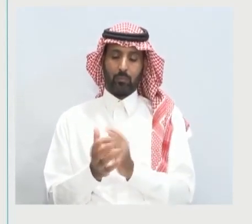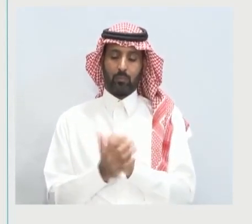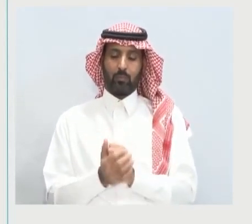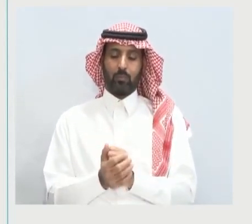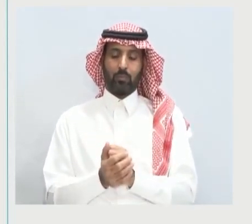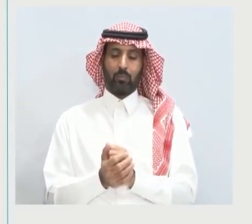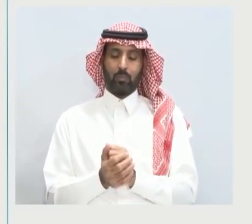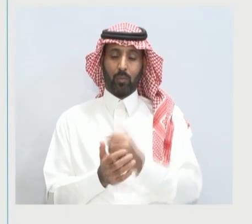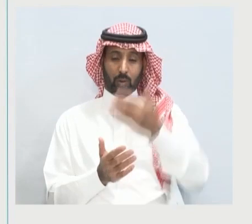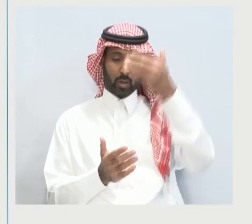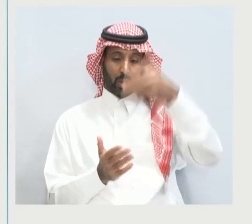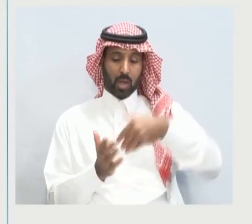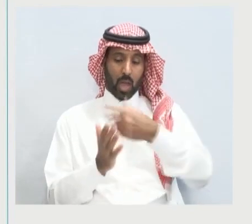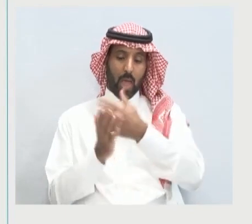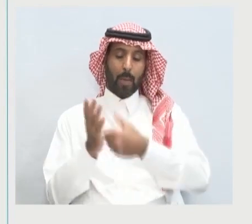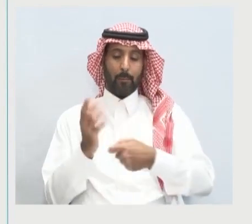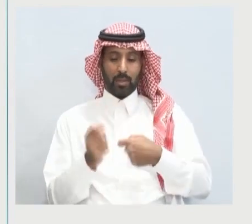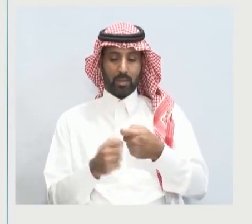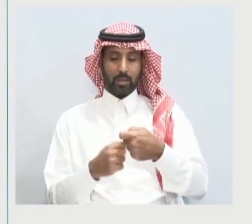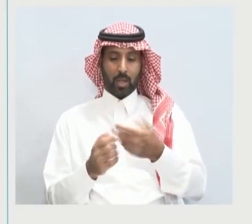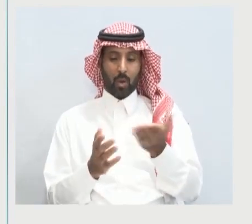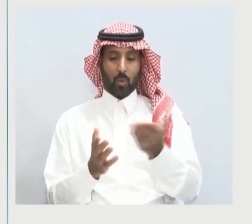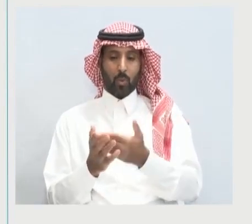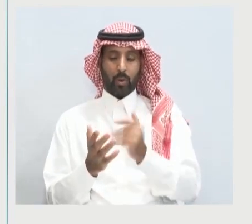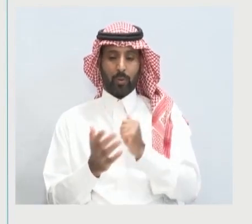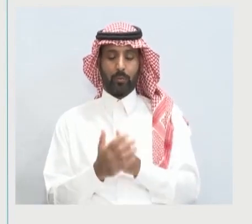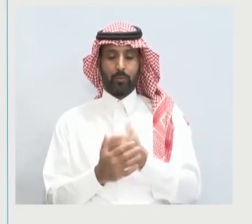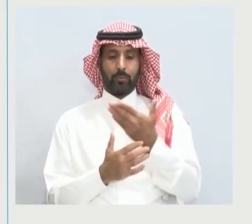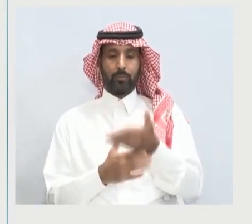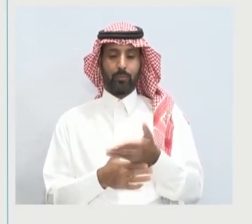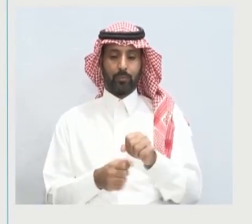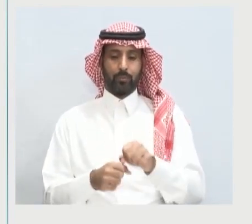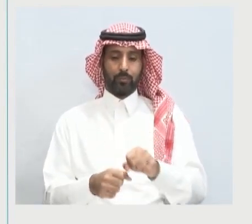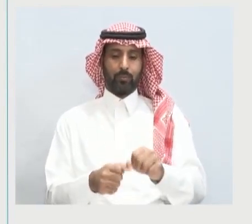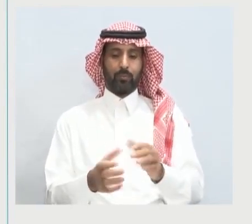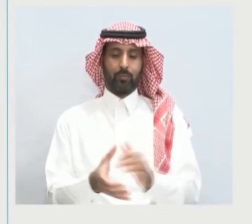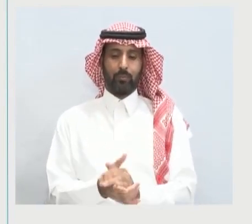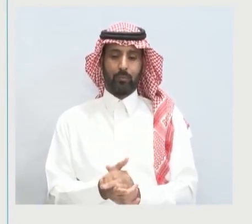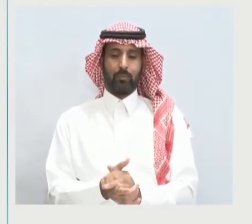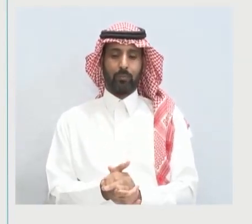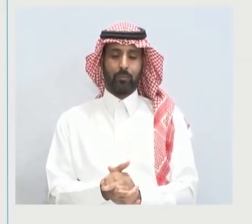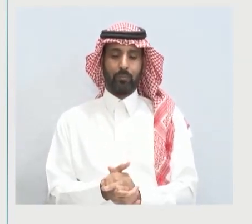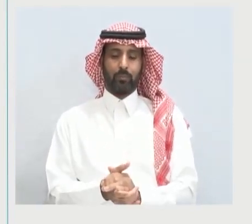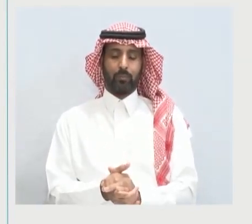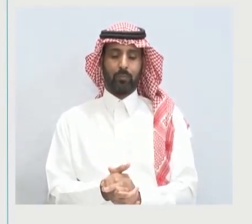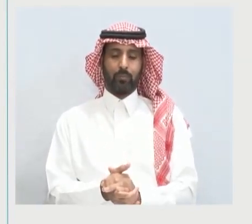قائمه التسوق او بالاسم الذي كتبته في خانه الملف